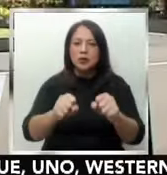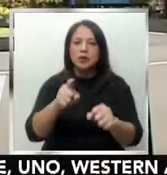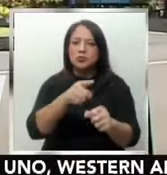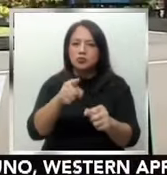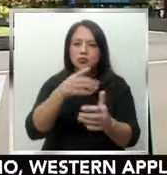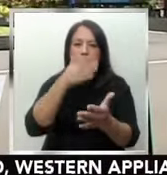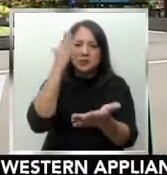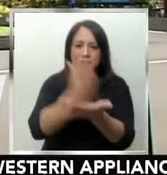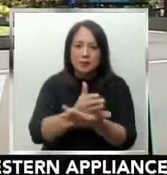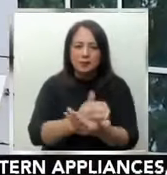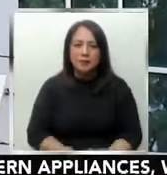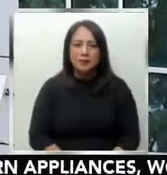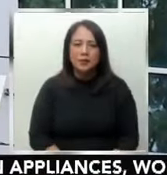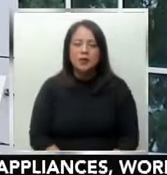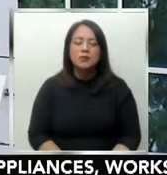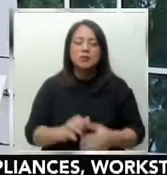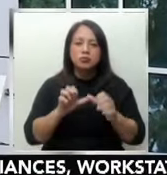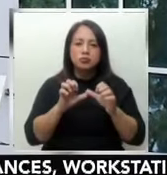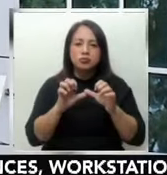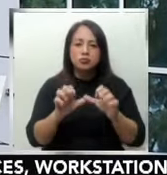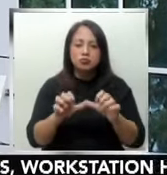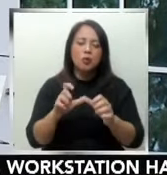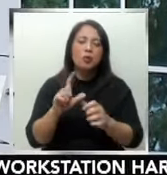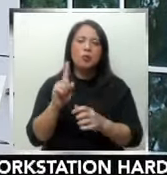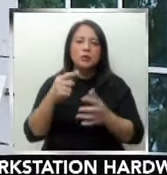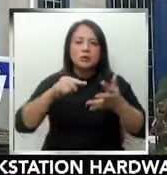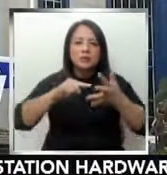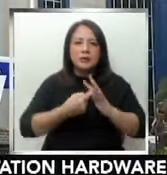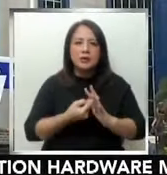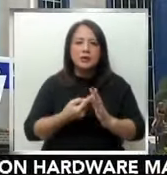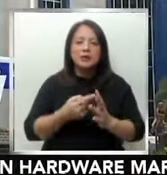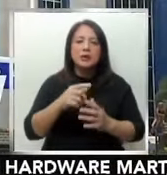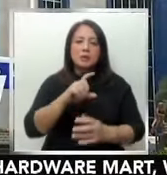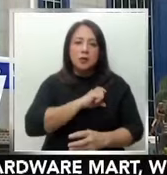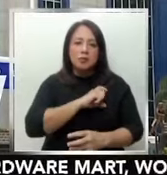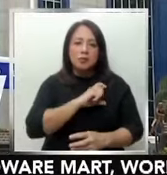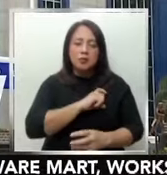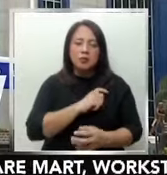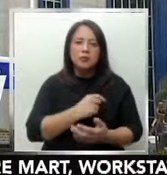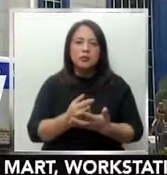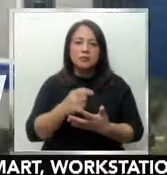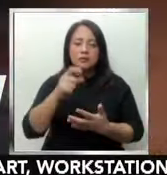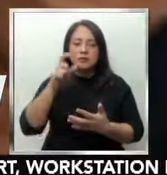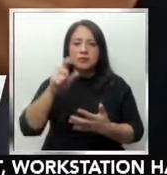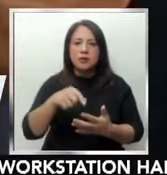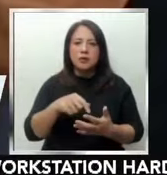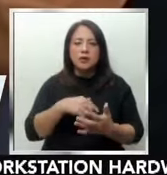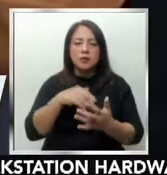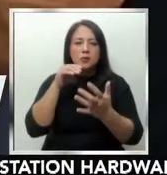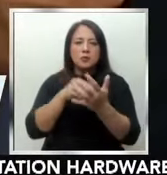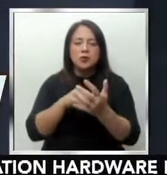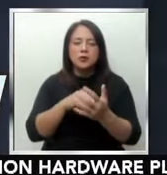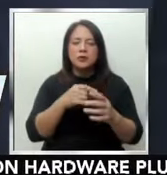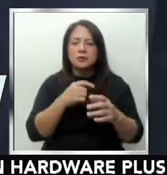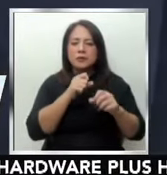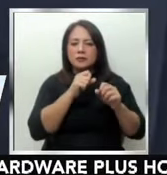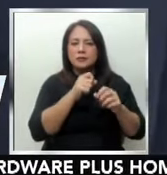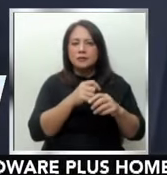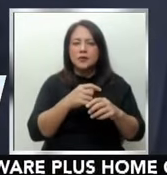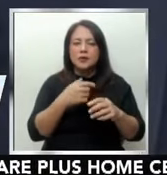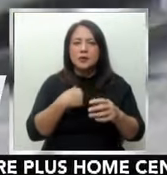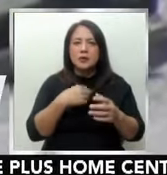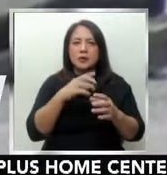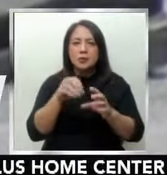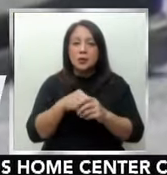pagpapatuloy lang raw ito nang nasimulan na ng PNP na laban kontra sa mga sindikato kung saan maski mga kabaro sa